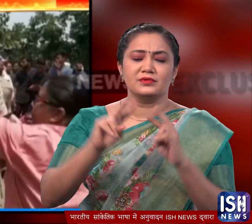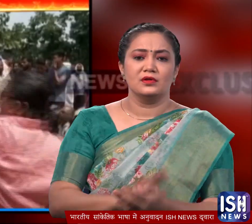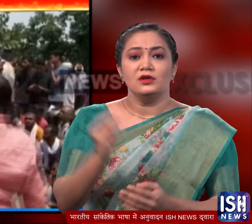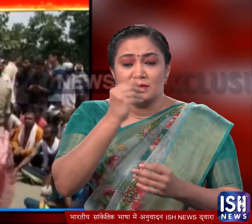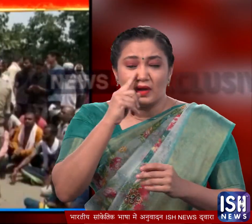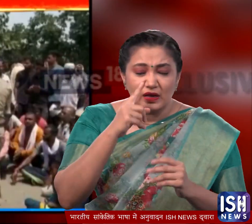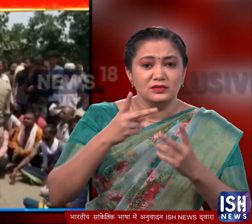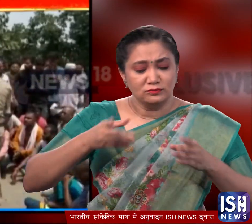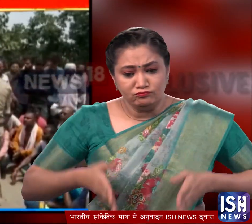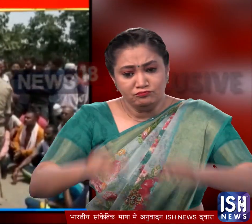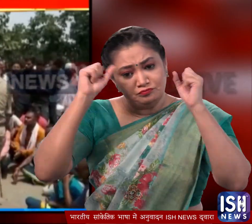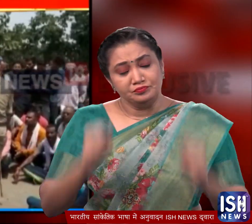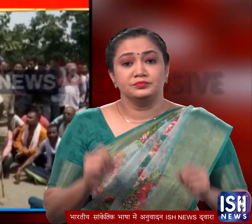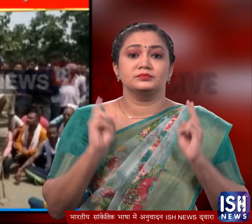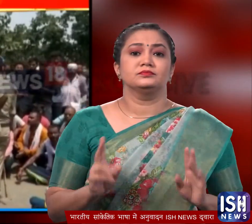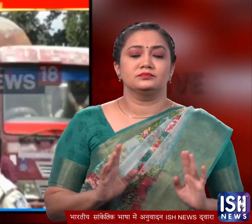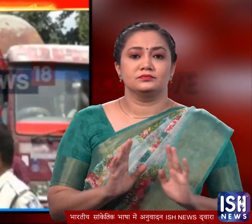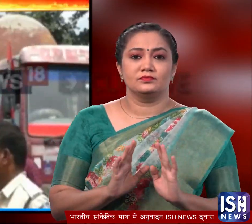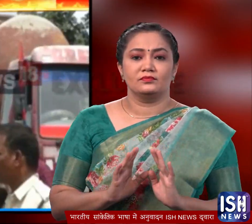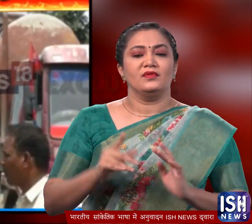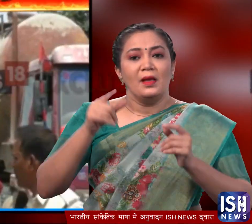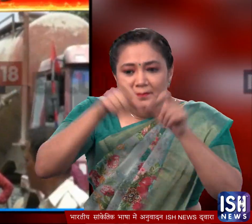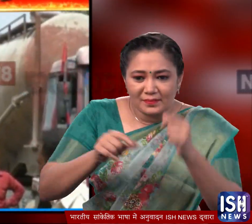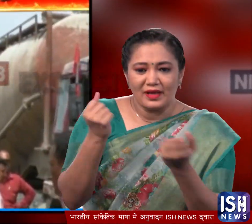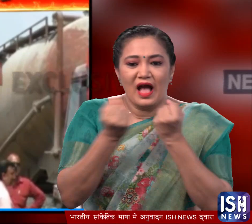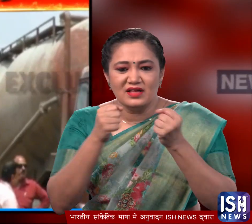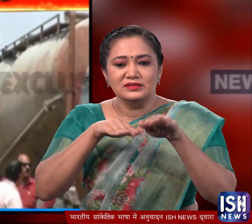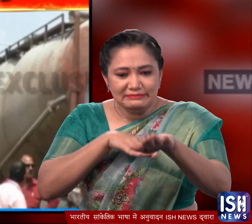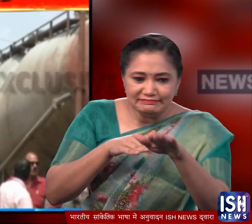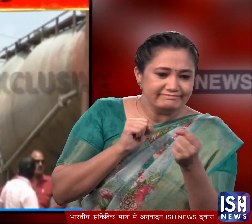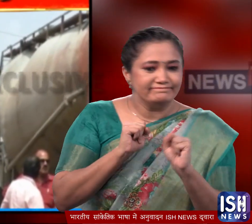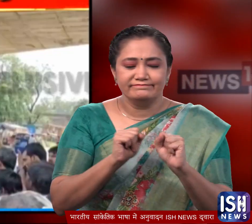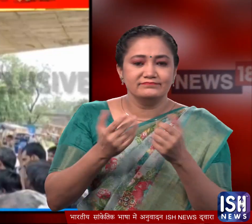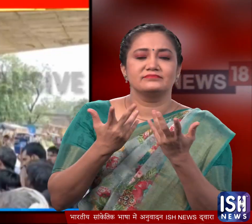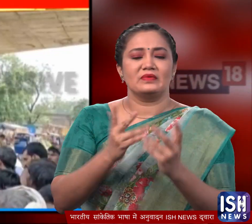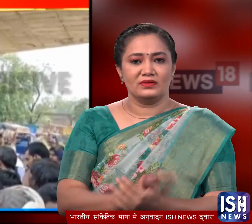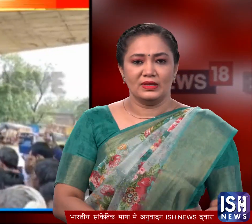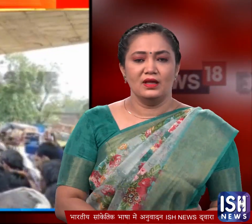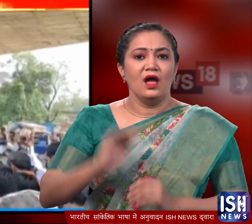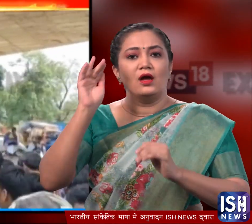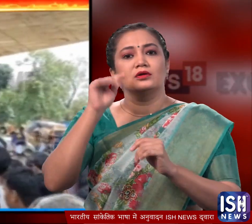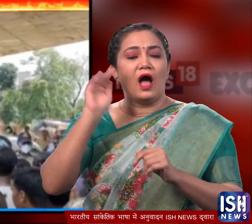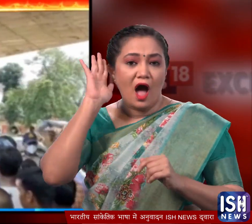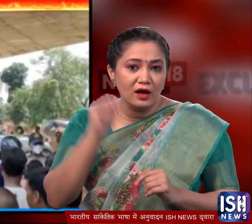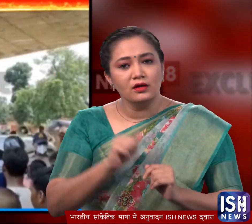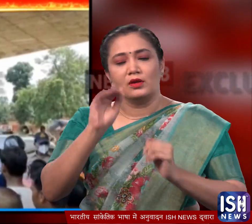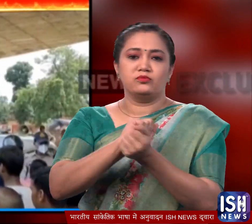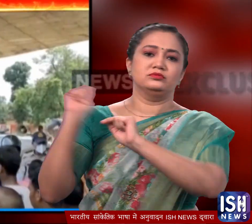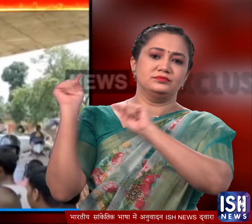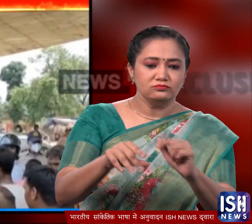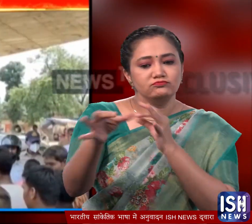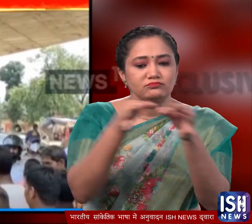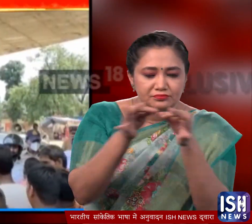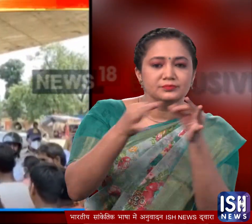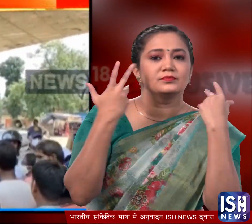दिया। कुछ महिलाएं तो सड़क के बीचों बीच ही बैठ गईं, जिसकी वजह से वहां से गुजरने वाली कई गाड़ियां फंस गईं। जानकारी मिलने पर कुछ पुलिस वाले वहां पहुंचे